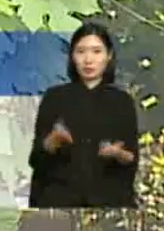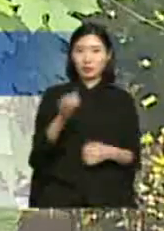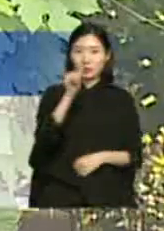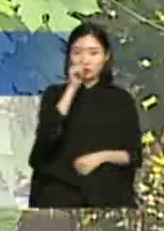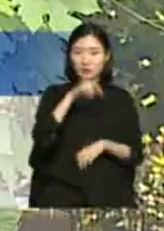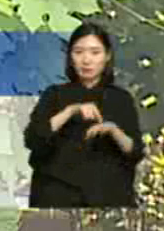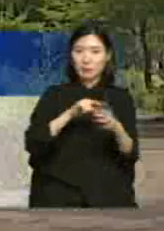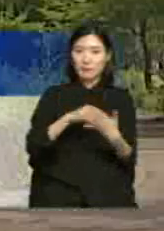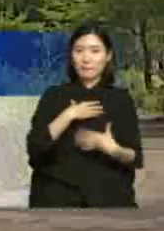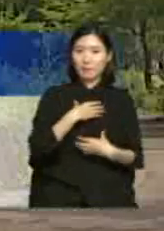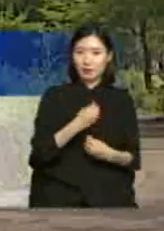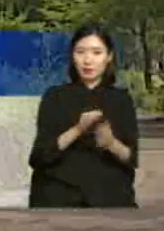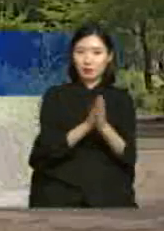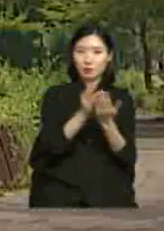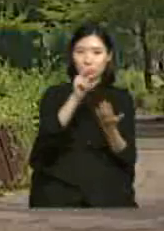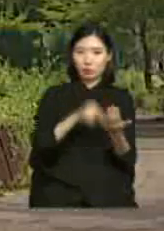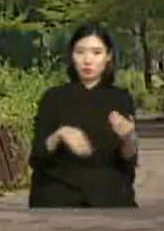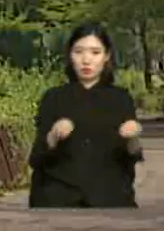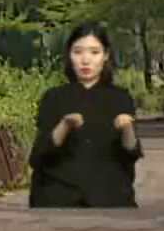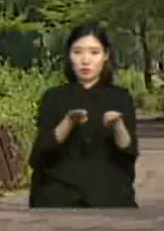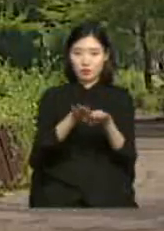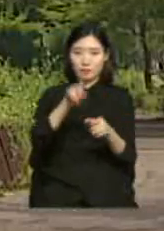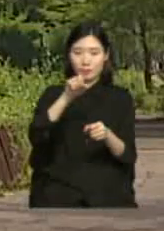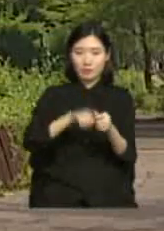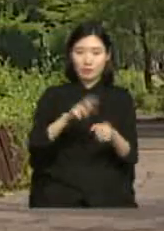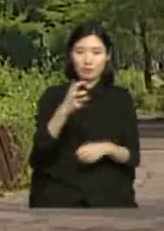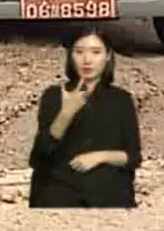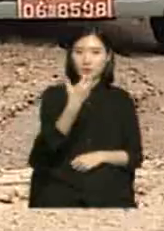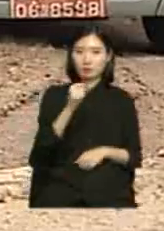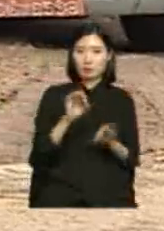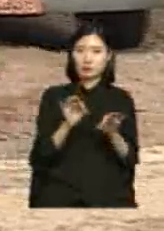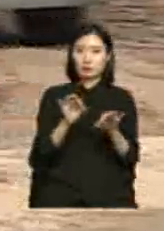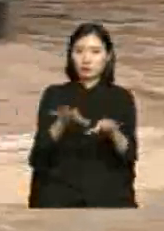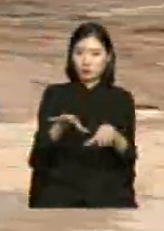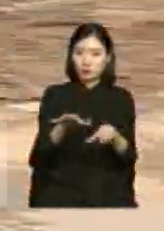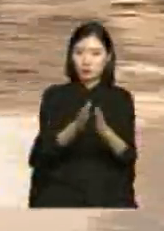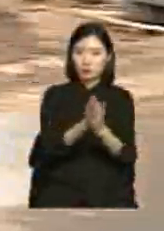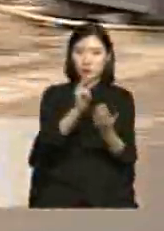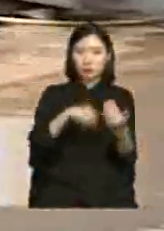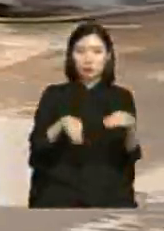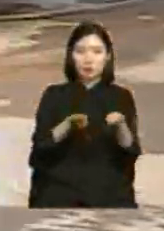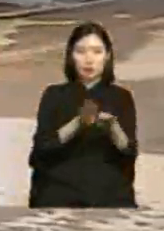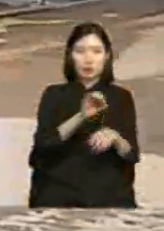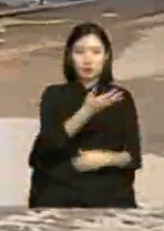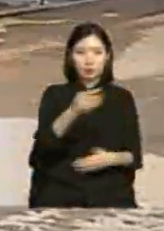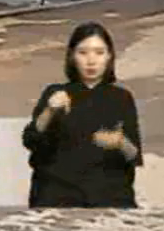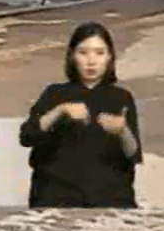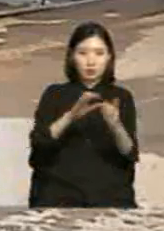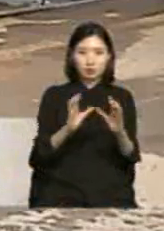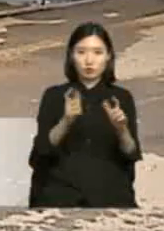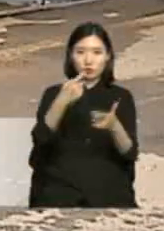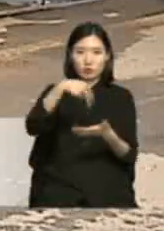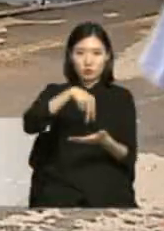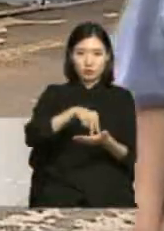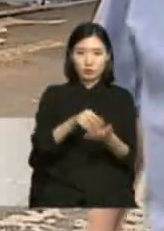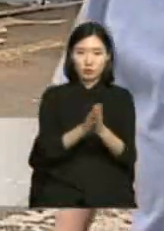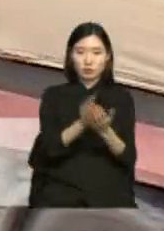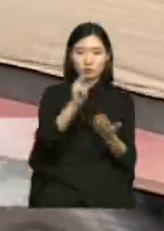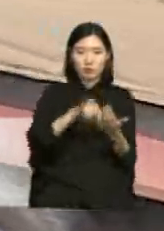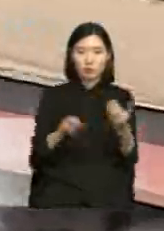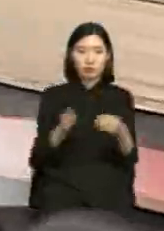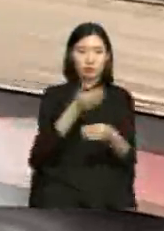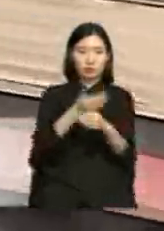있는 힐링 도서관으로 총 80억 원이 투입될 둔촌 도서관은 강동군의 구립 도서관으로는 여섯